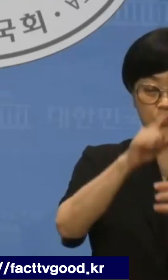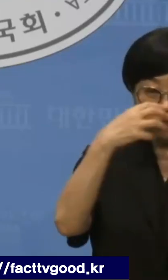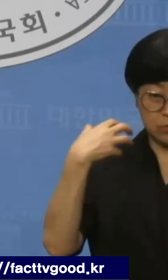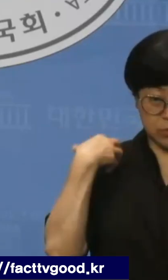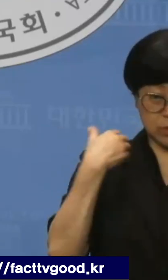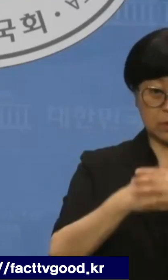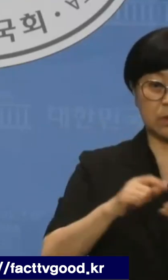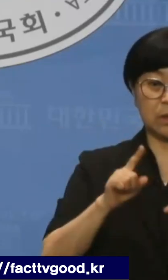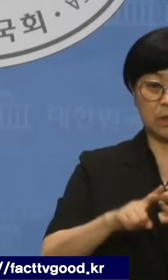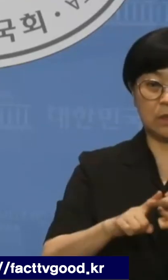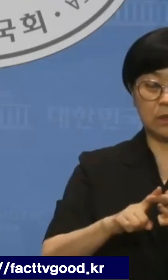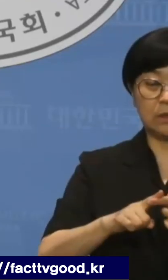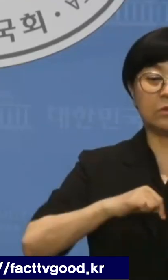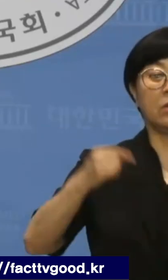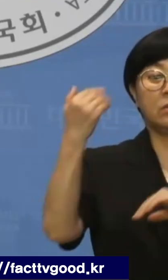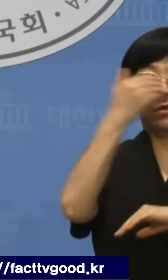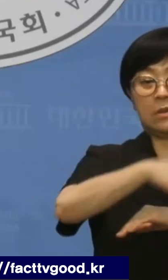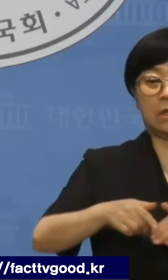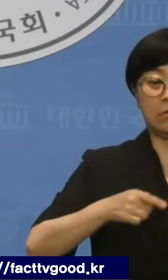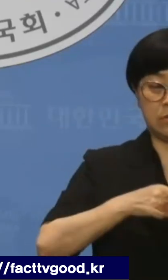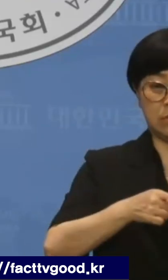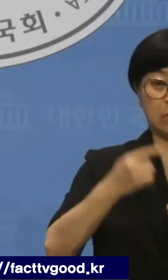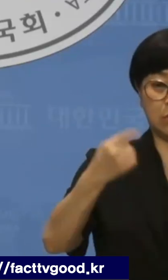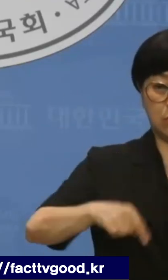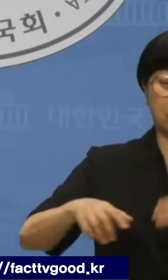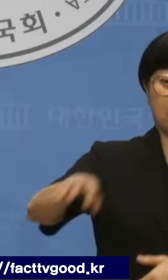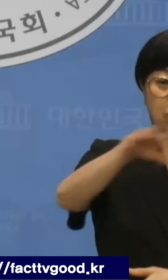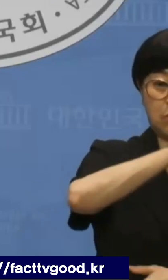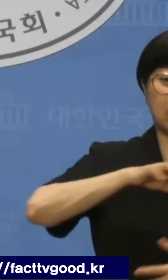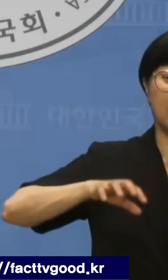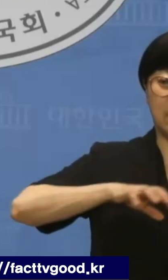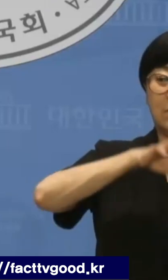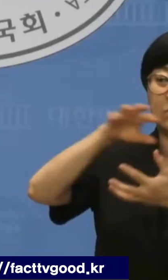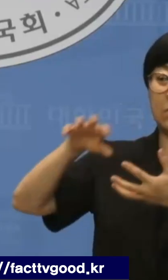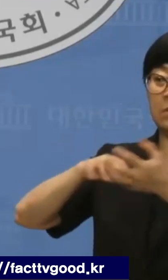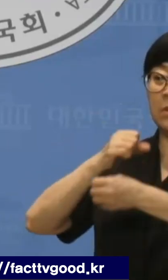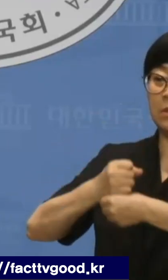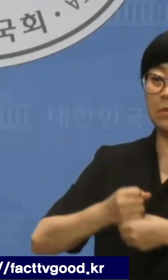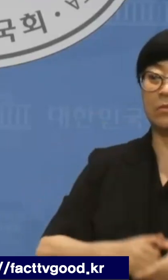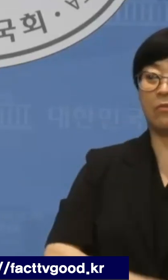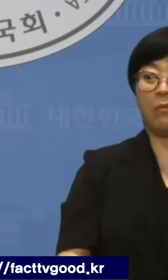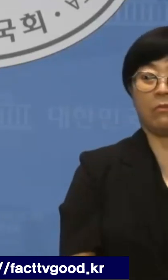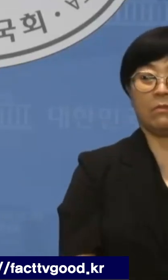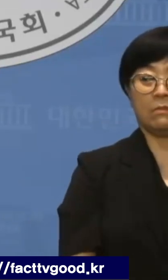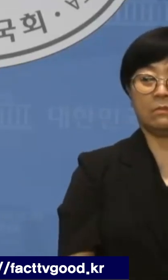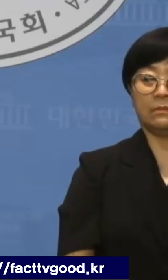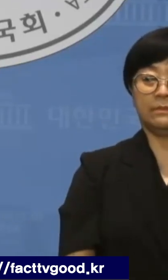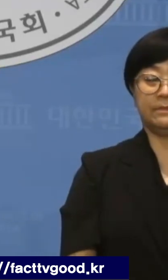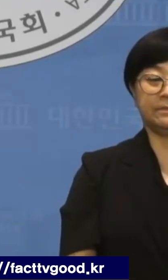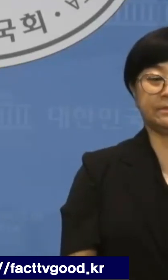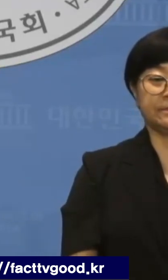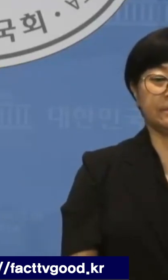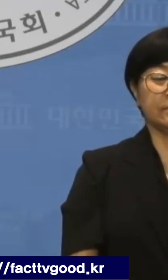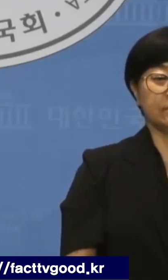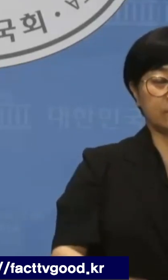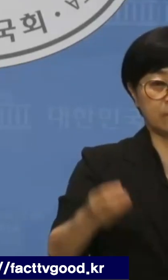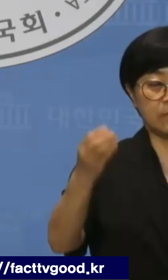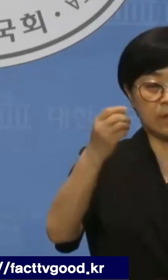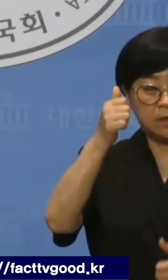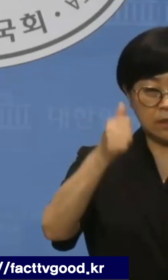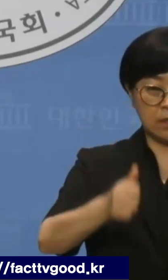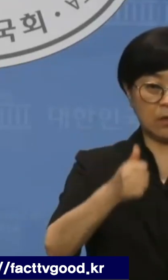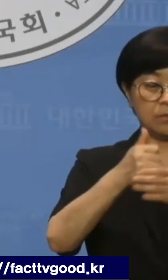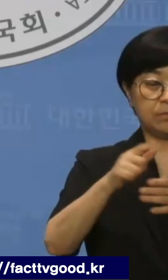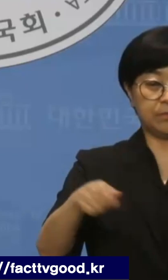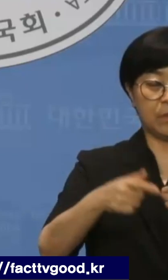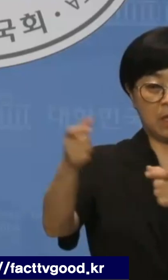정부가 막무가내식 정책 추진으로 교육 현장을 아수라장으로 만들고 있습니다. 수능을 불과 5개월